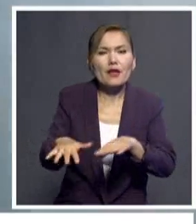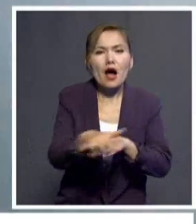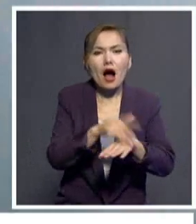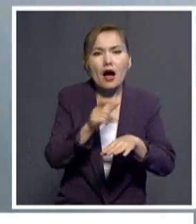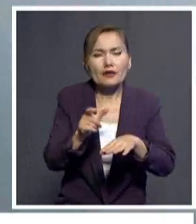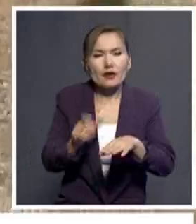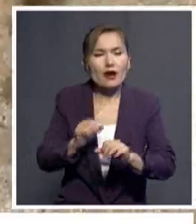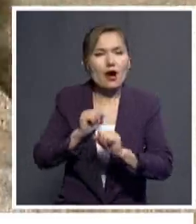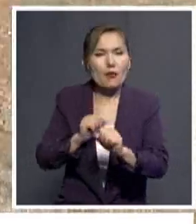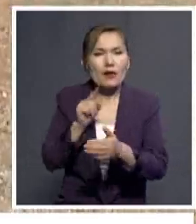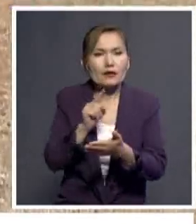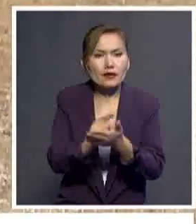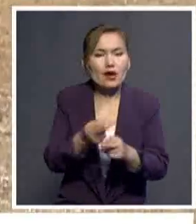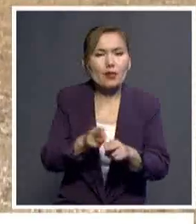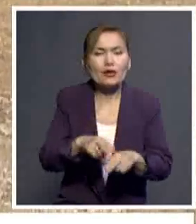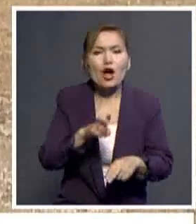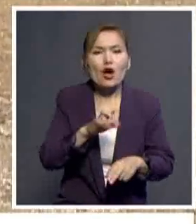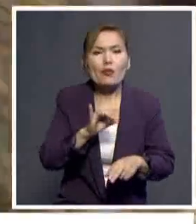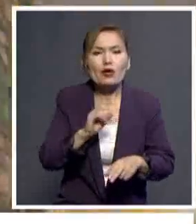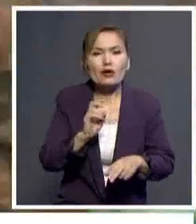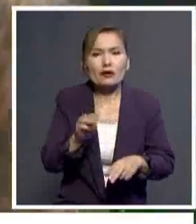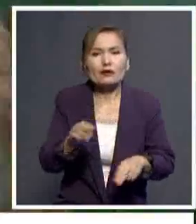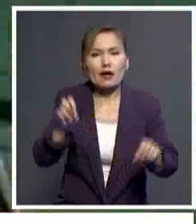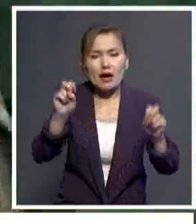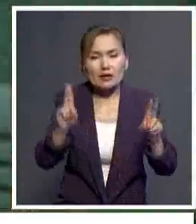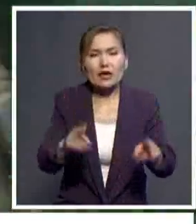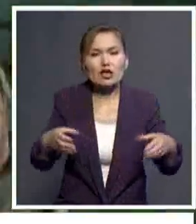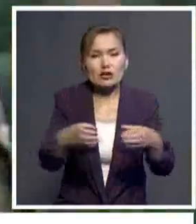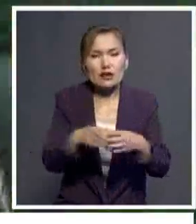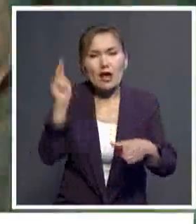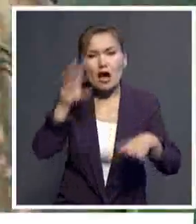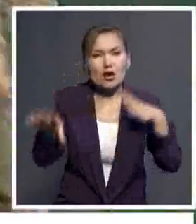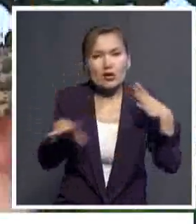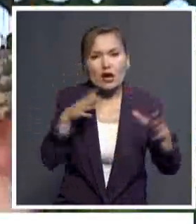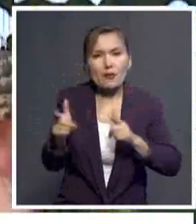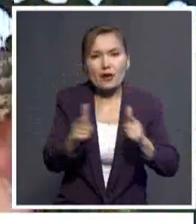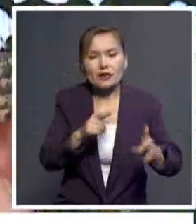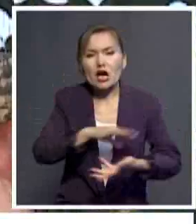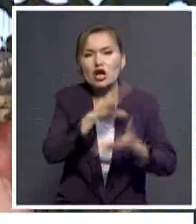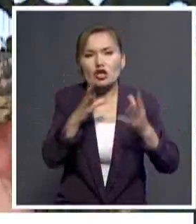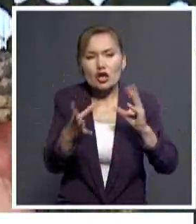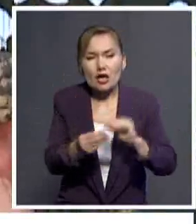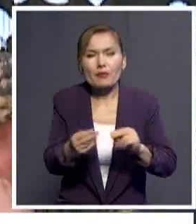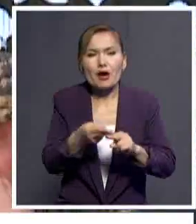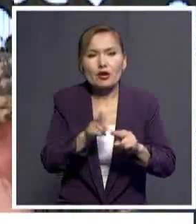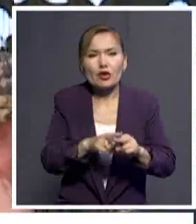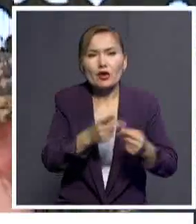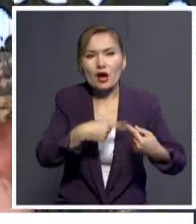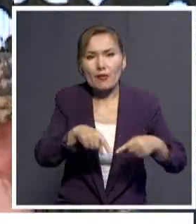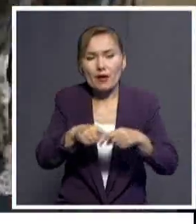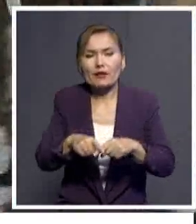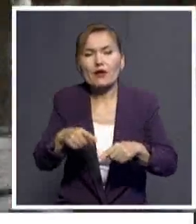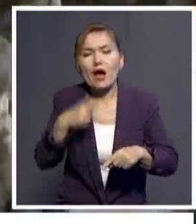ету міндеті кіретін Бүркіт арнайы жасағы мүшелерінің дайындығын шыңдау. Жалпы бөлімше құрамда барлық талапқа сай келетін офицерлер